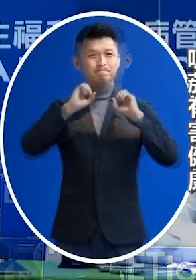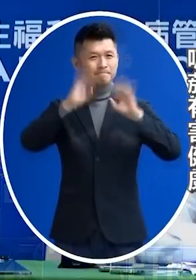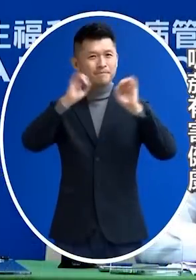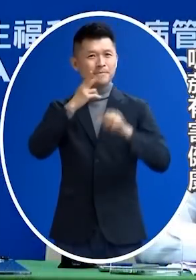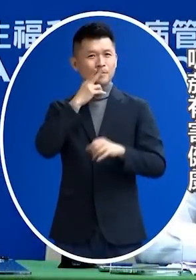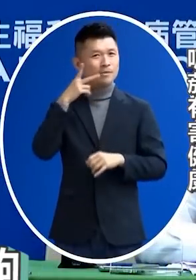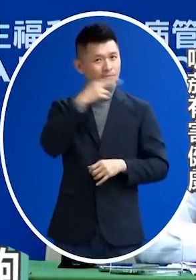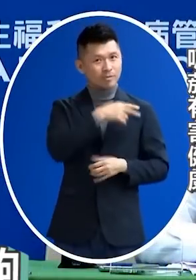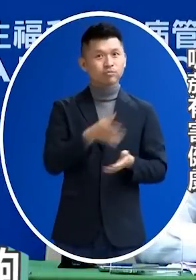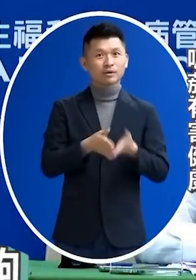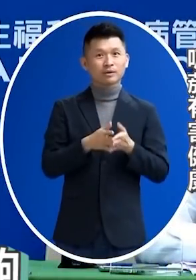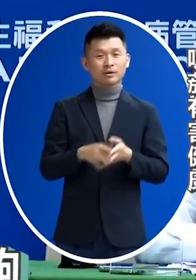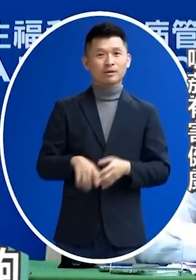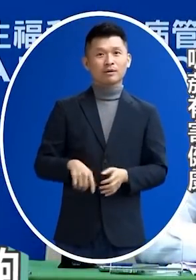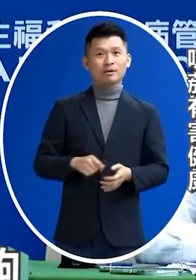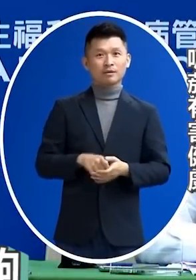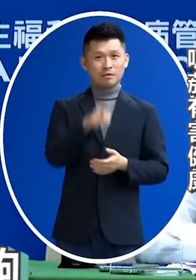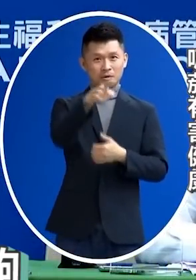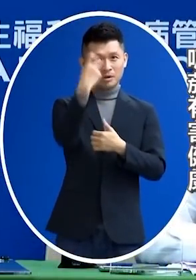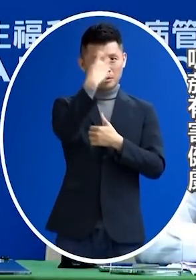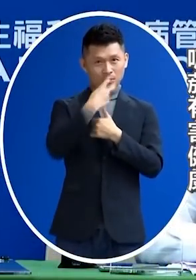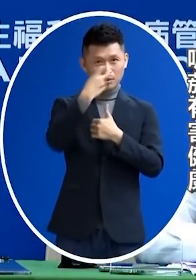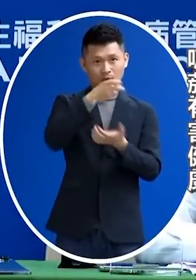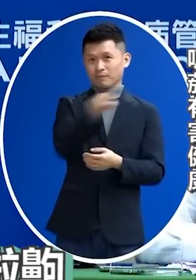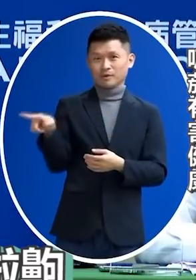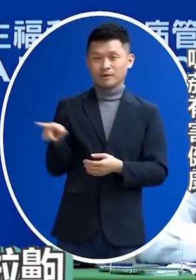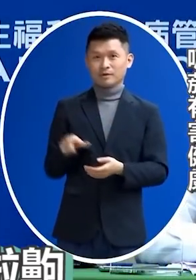使？ 你管得比我太太还严哈。